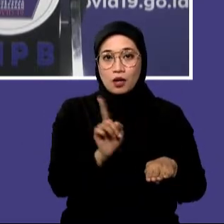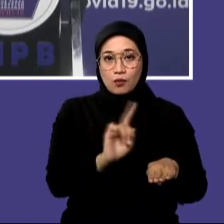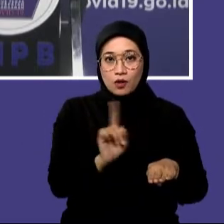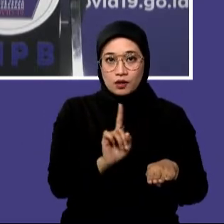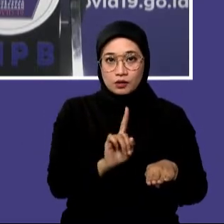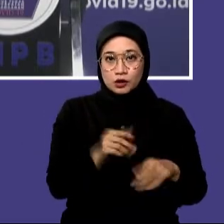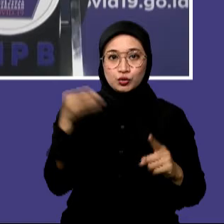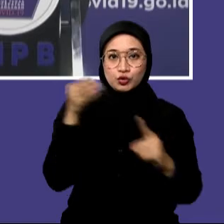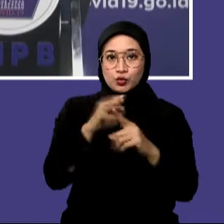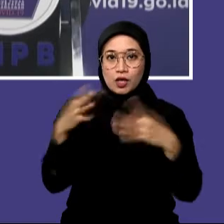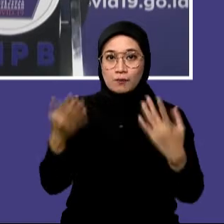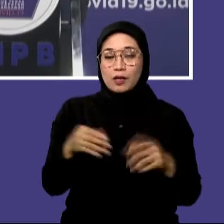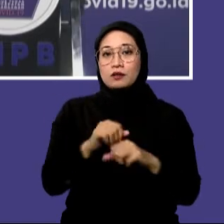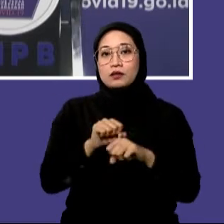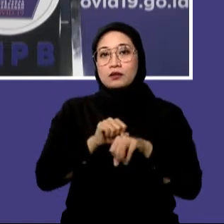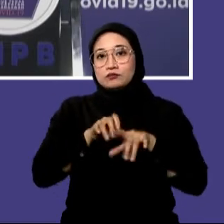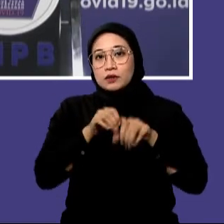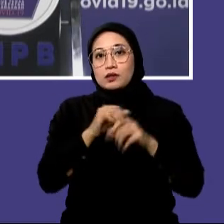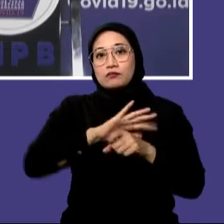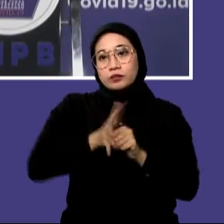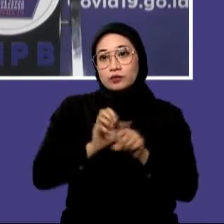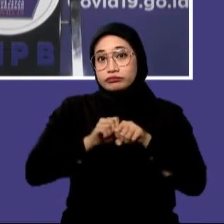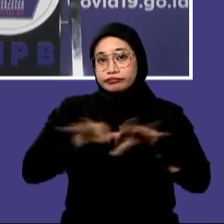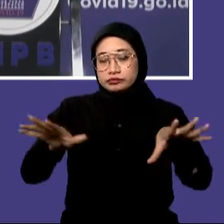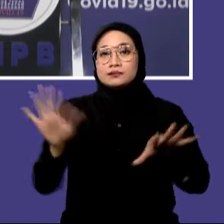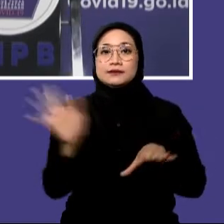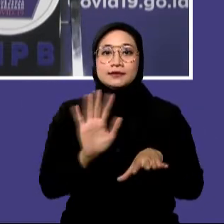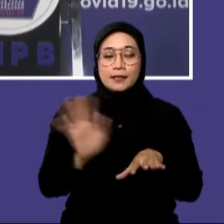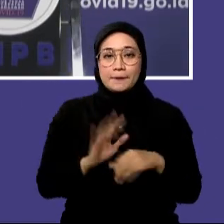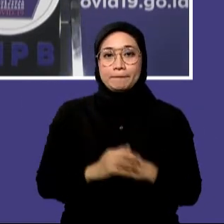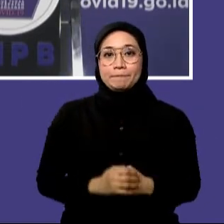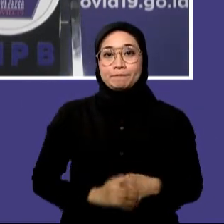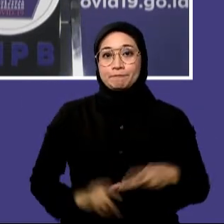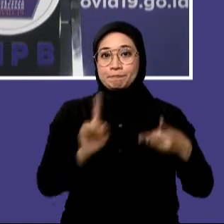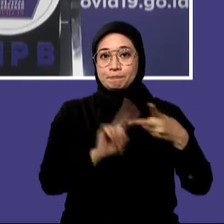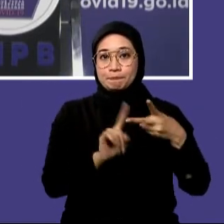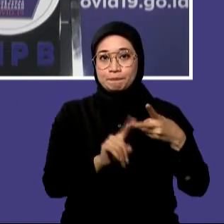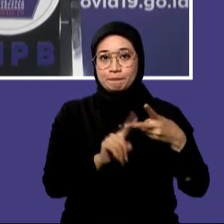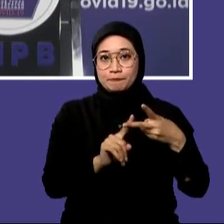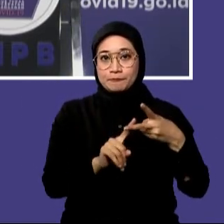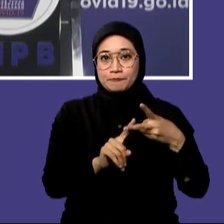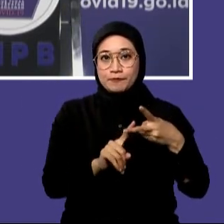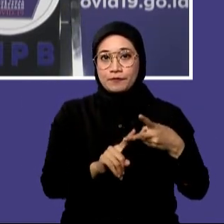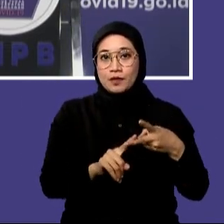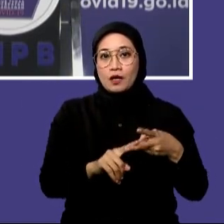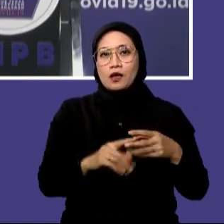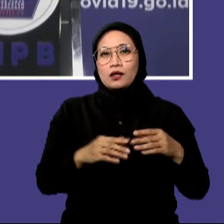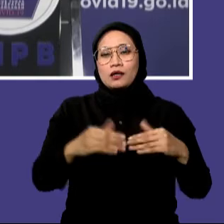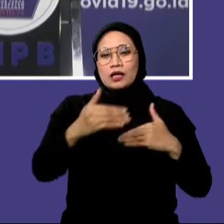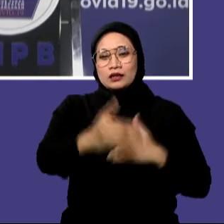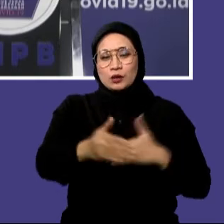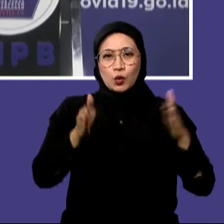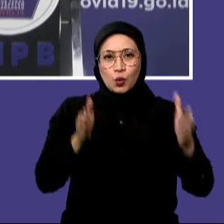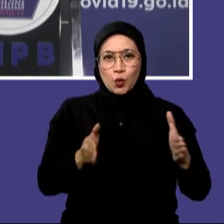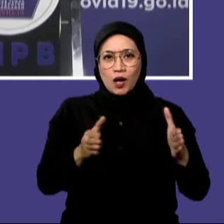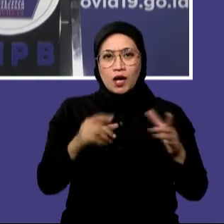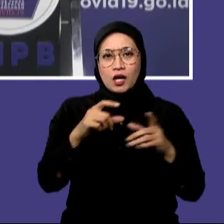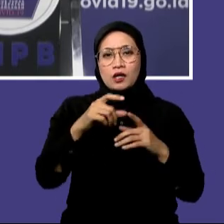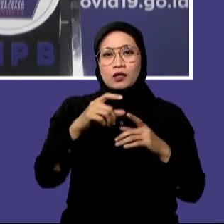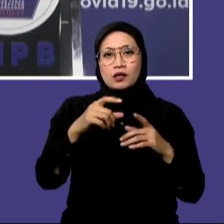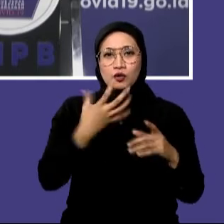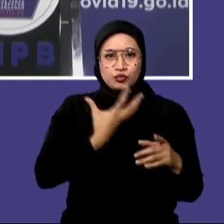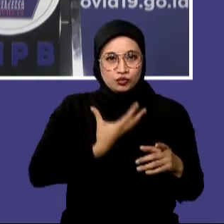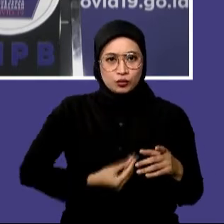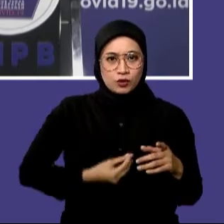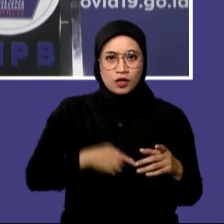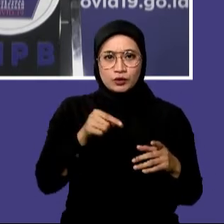penyakit antar pelayat. Kedua, jenazah yang disemayamkan di ruang duka harus telah dilakukan